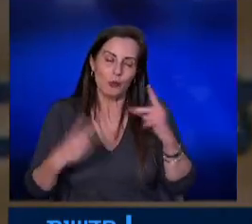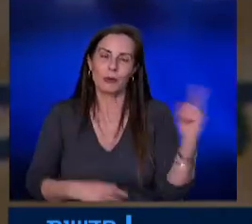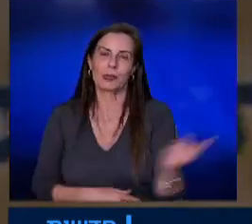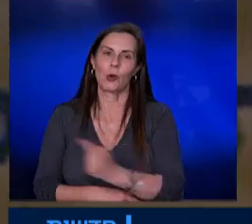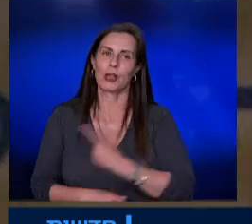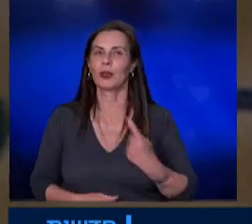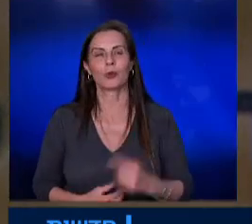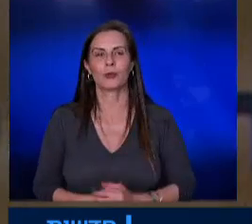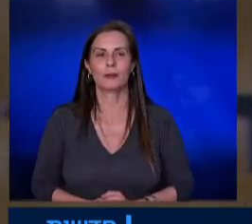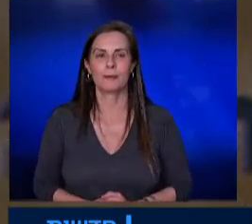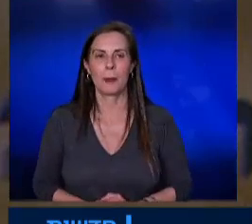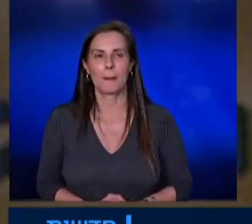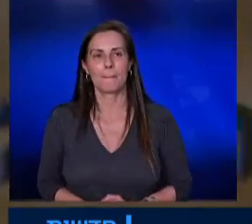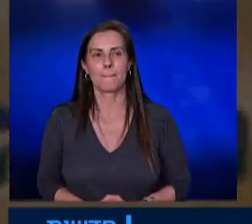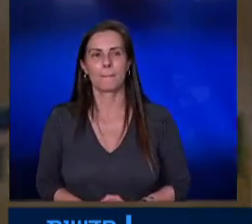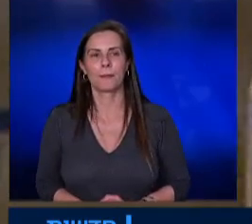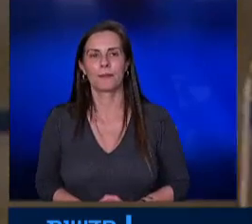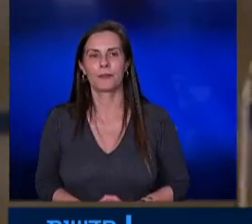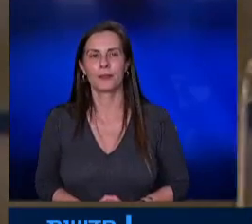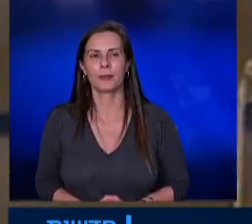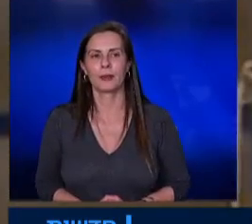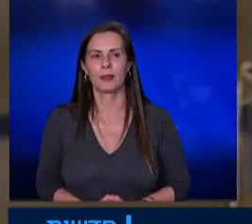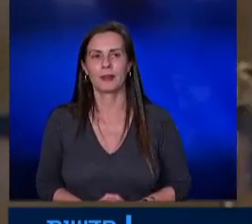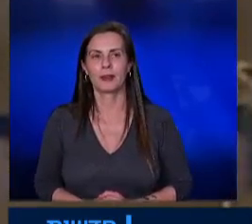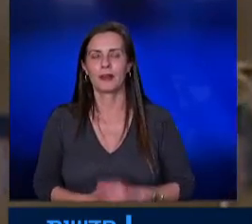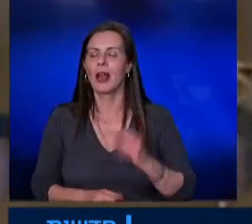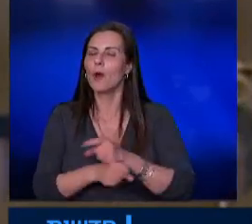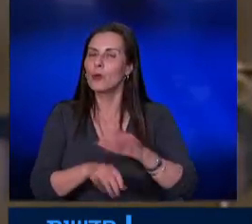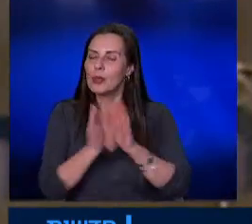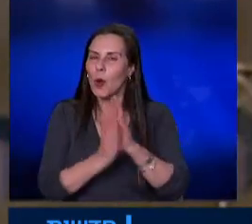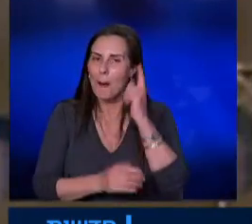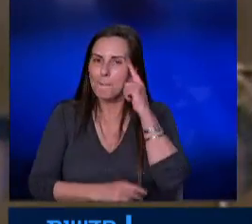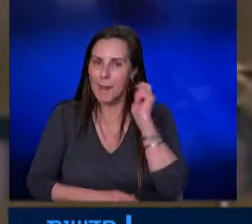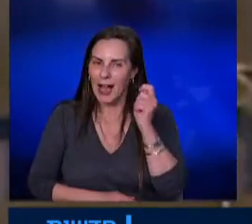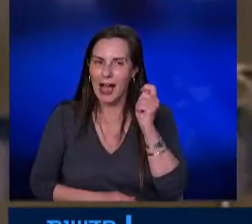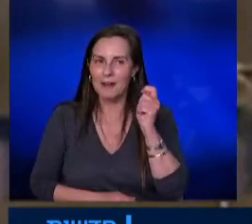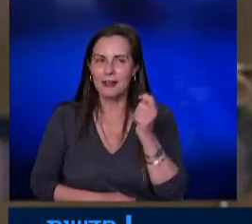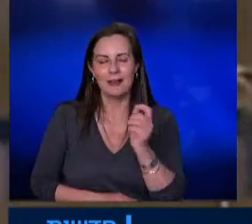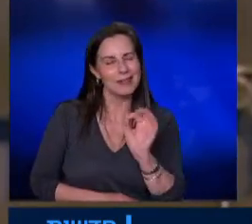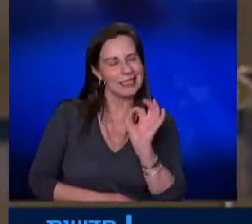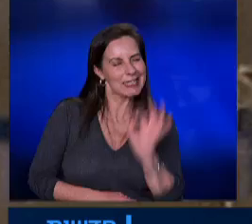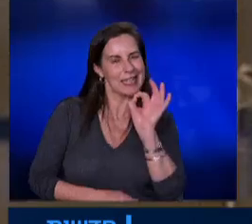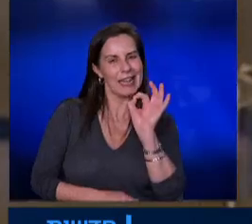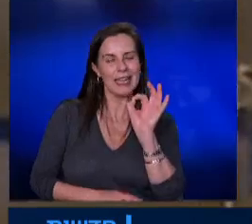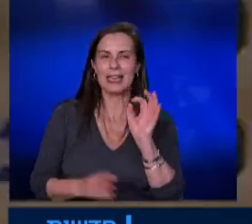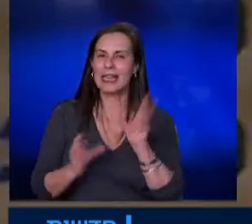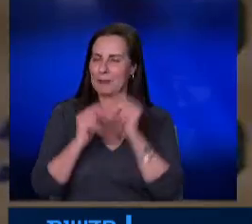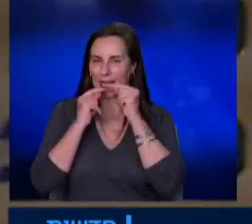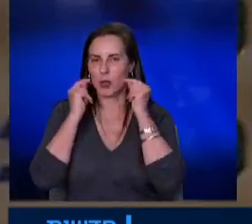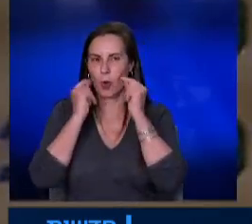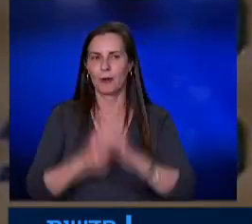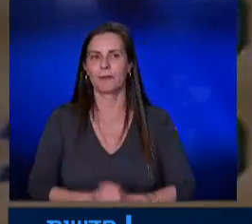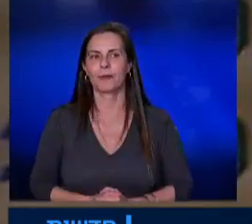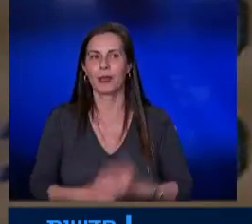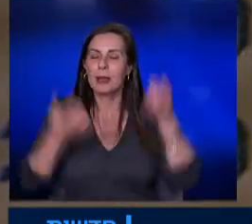שהם בנפשנו בריחוק מתוחכם וציני ומחוייך.